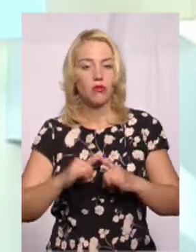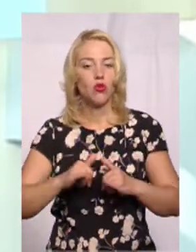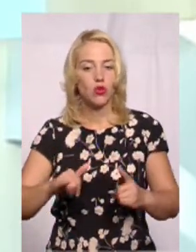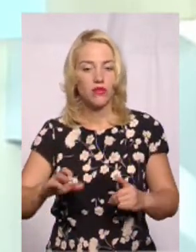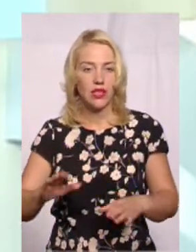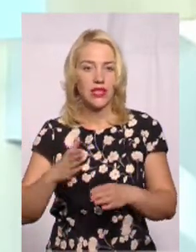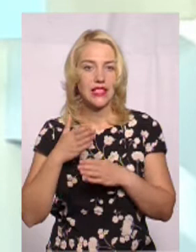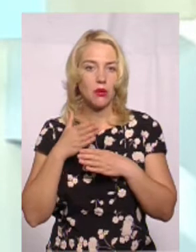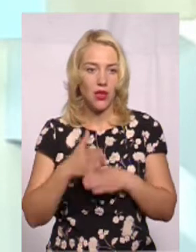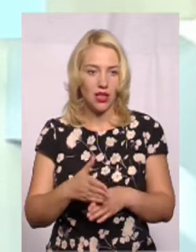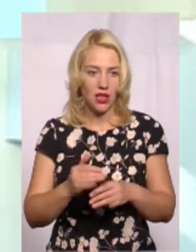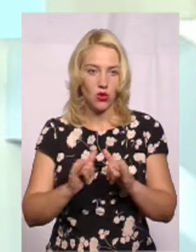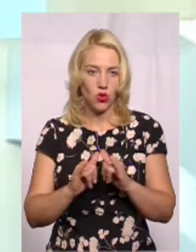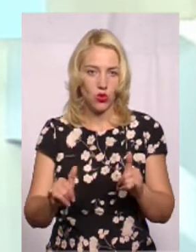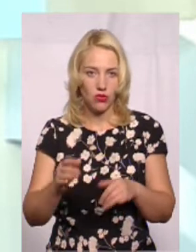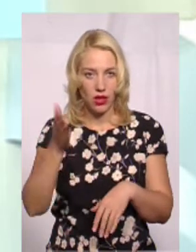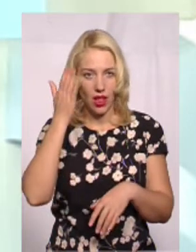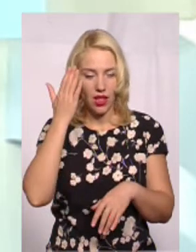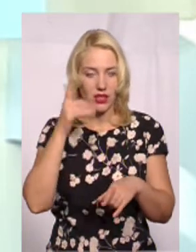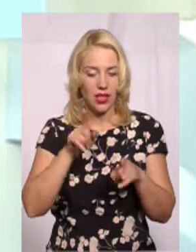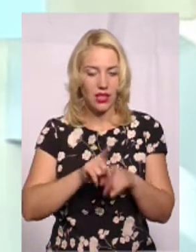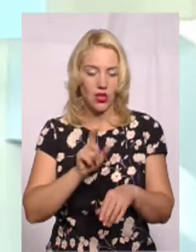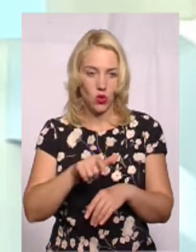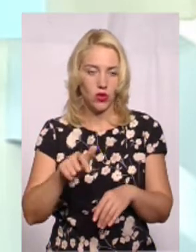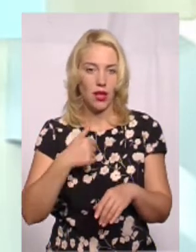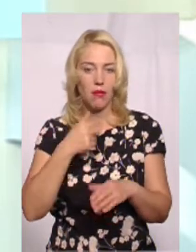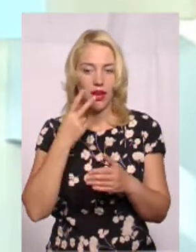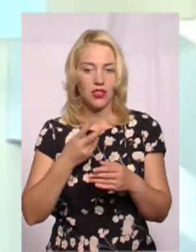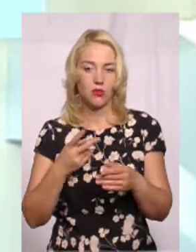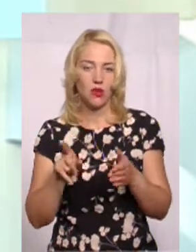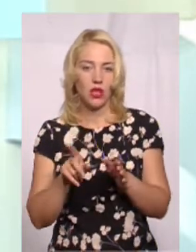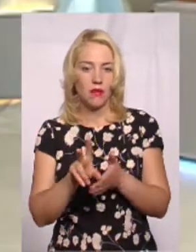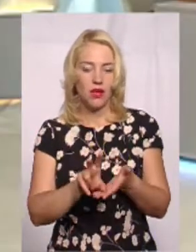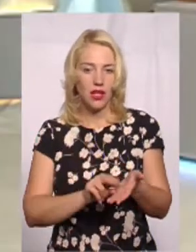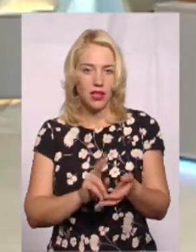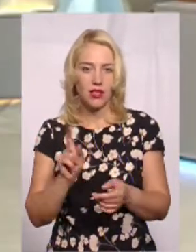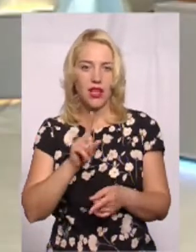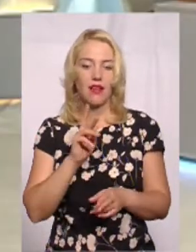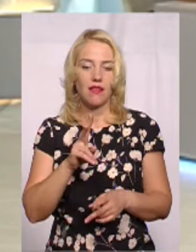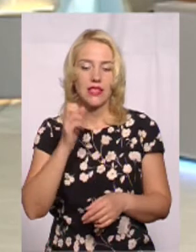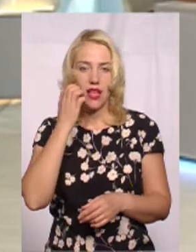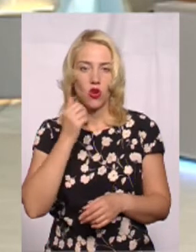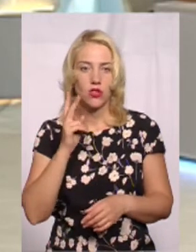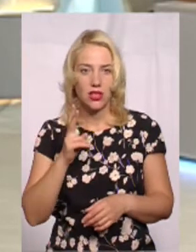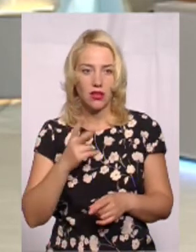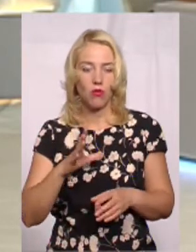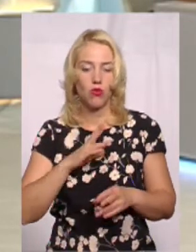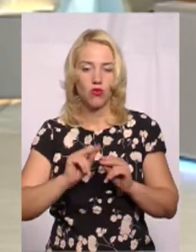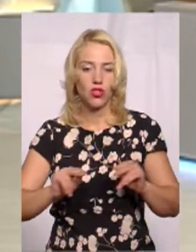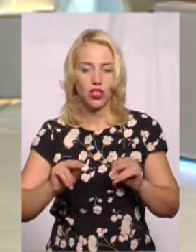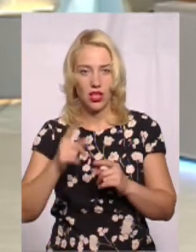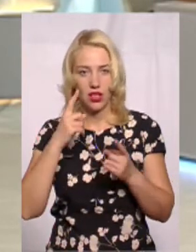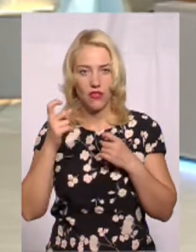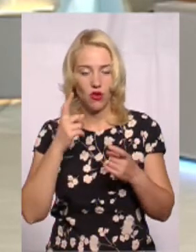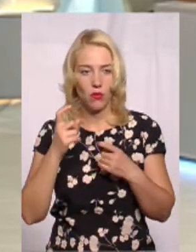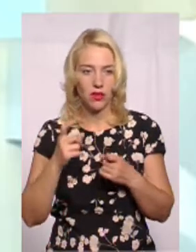і сприяти розвитку талантів таких дітей. Ми бачимо, такий є приклад, в Старокостянтинові був вчитель інформатики, такий